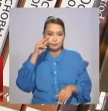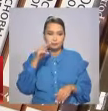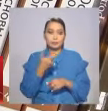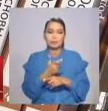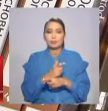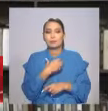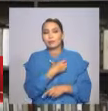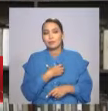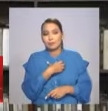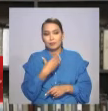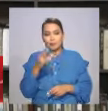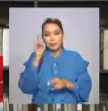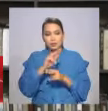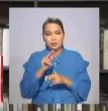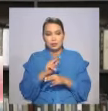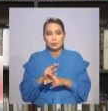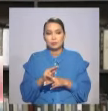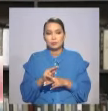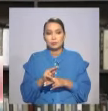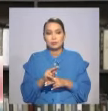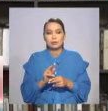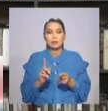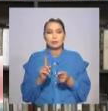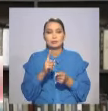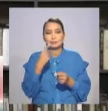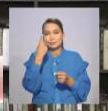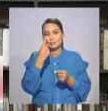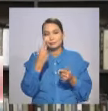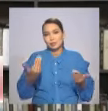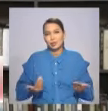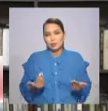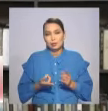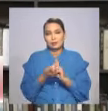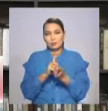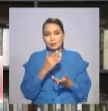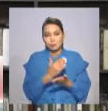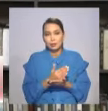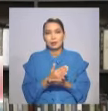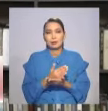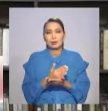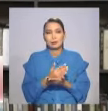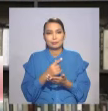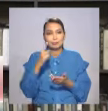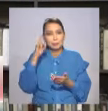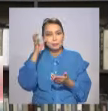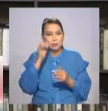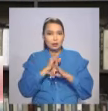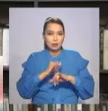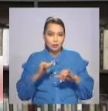важно учиться. У осужденных меняется мировоззрение, кругозор расширяется, и